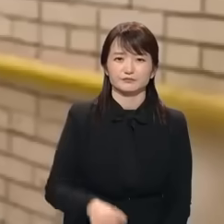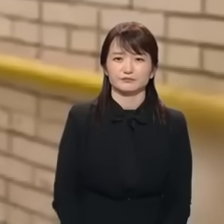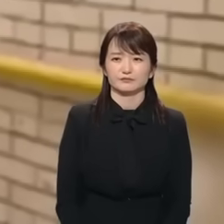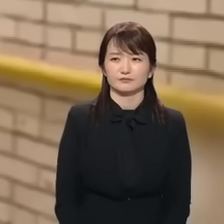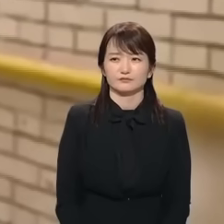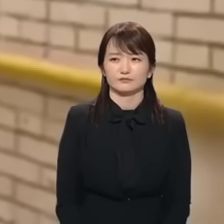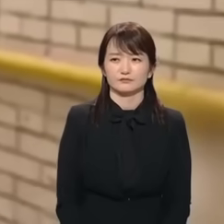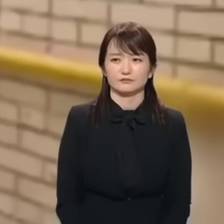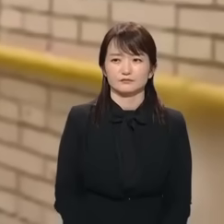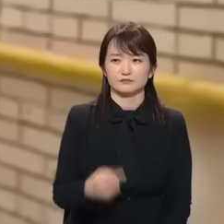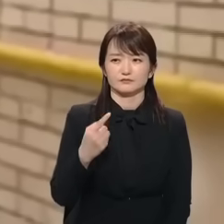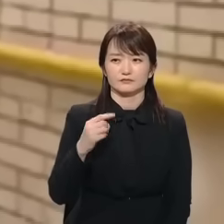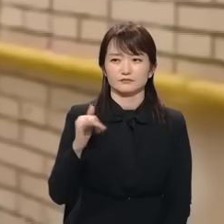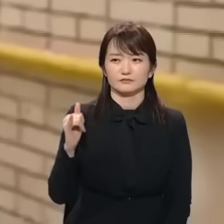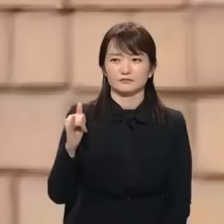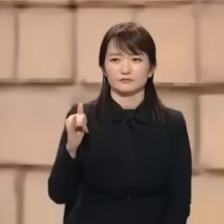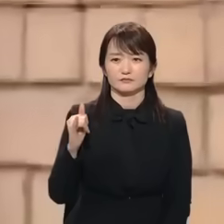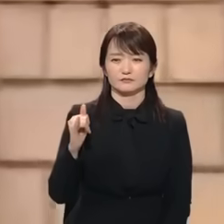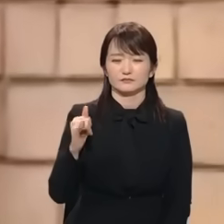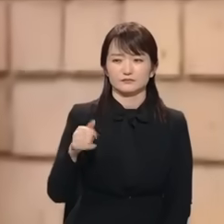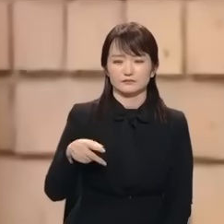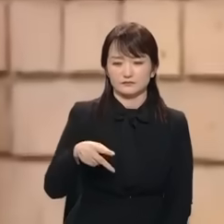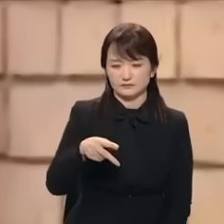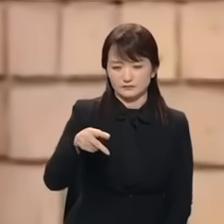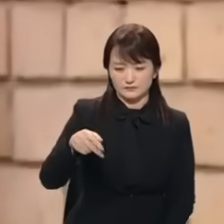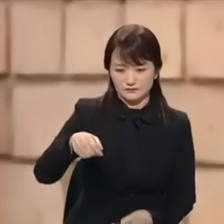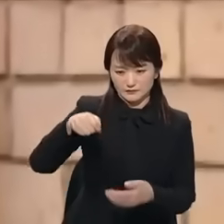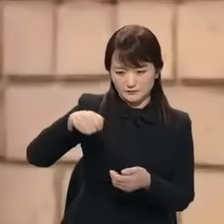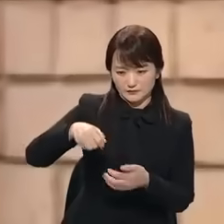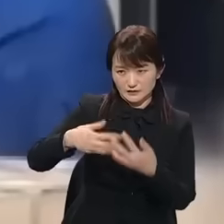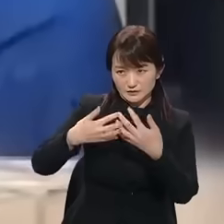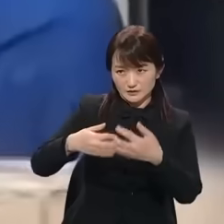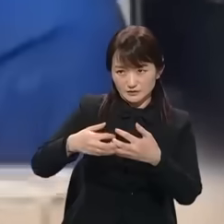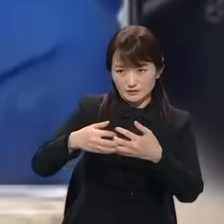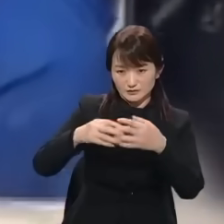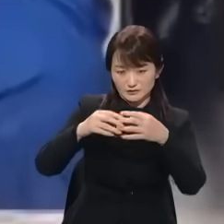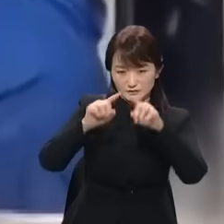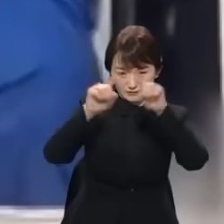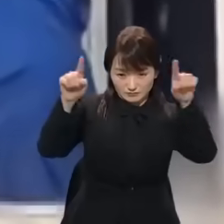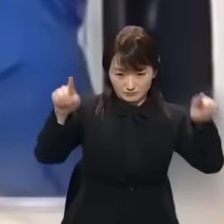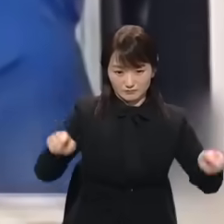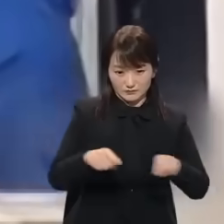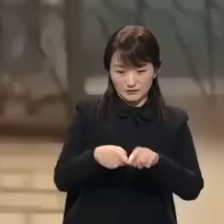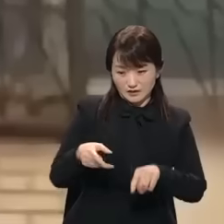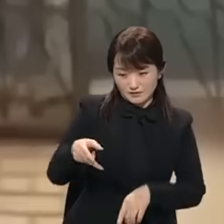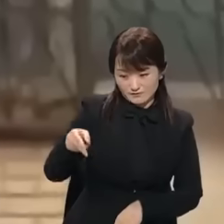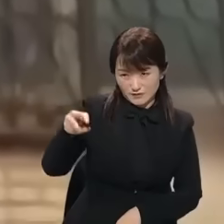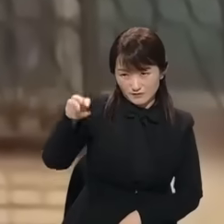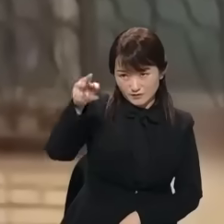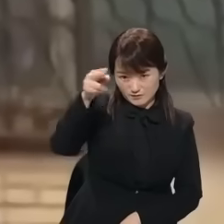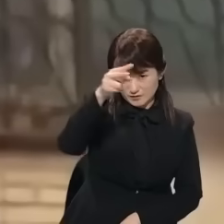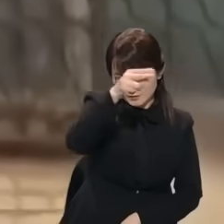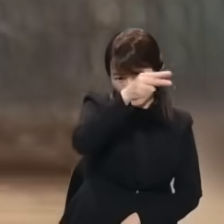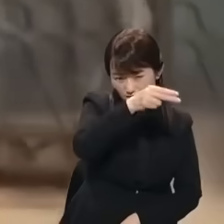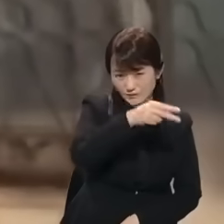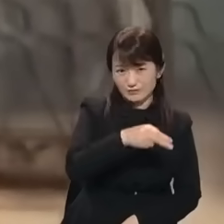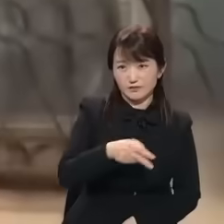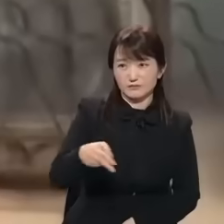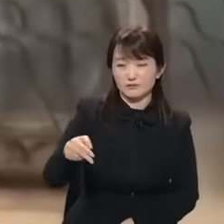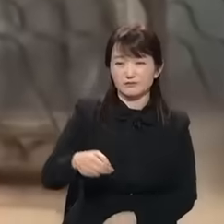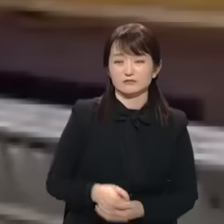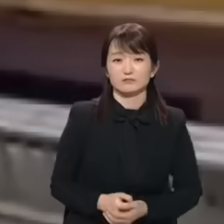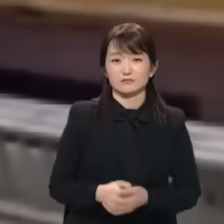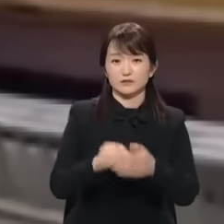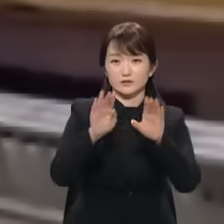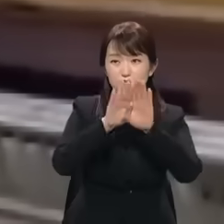가보시죠네 고급 대원들이 절단기로 방범창을 뜯어냅니다 무슨 일인지 자 이번에는 창틀까지 부수는데 자